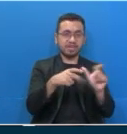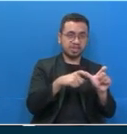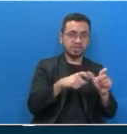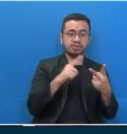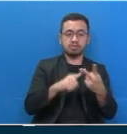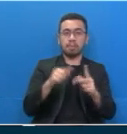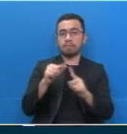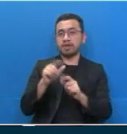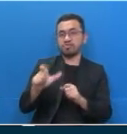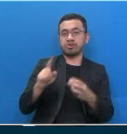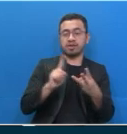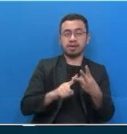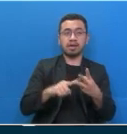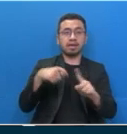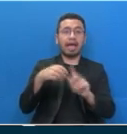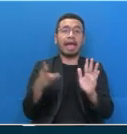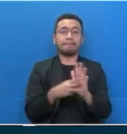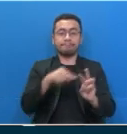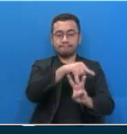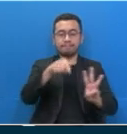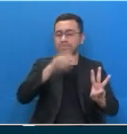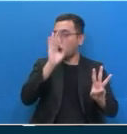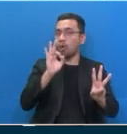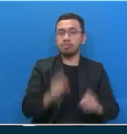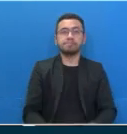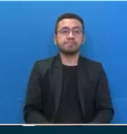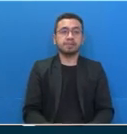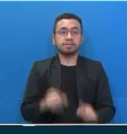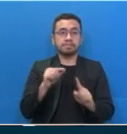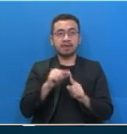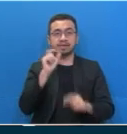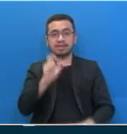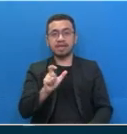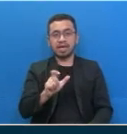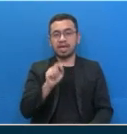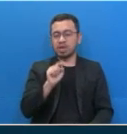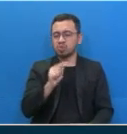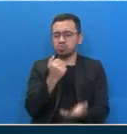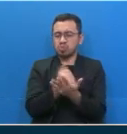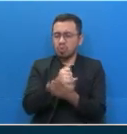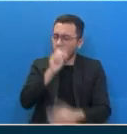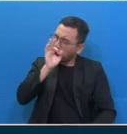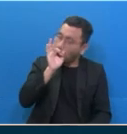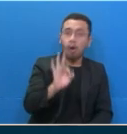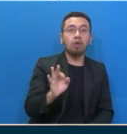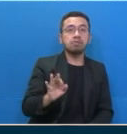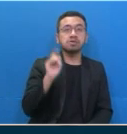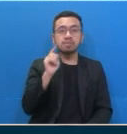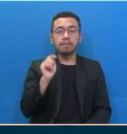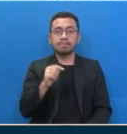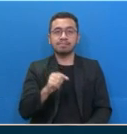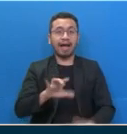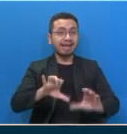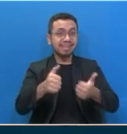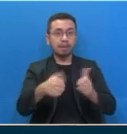Putri Chandrawati ini menjadi atau hasilnya ini dinilai paling berbohong karena skornya mencapai minus 25,